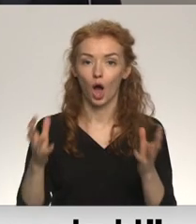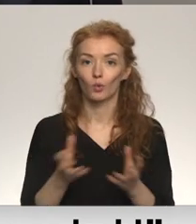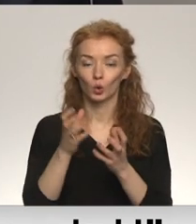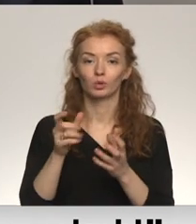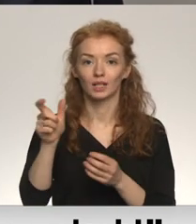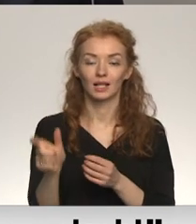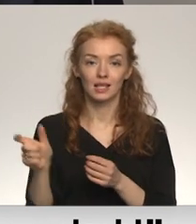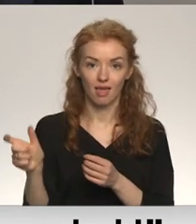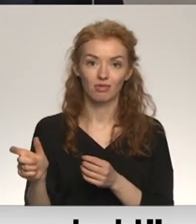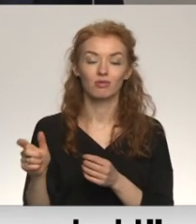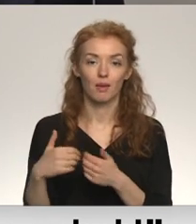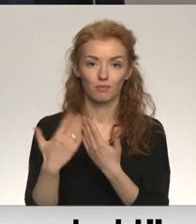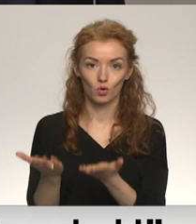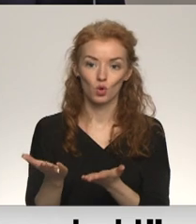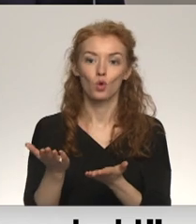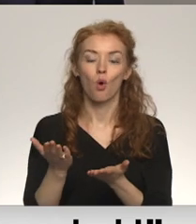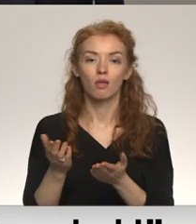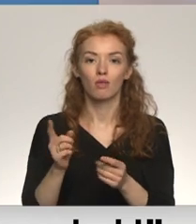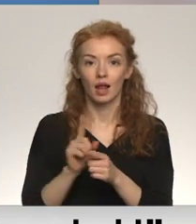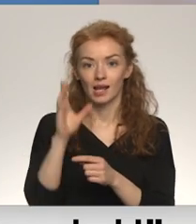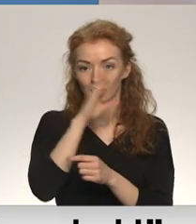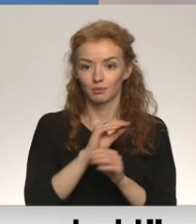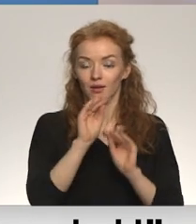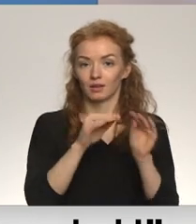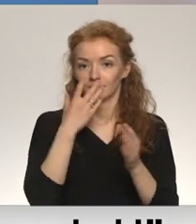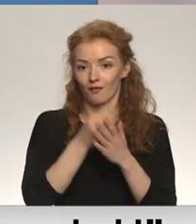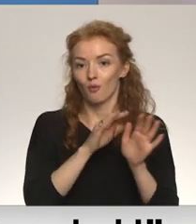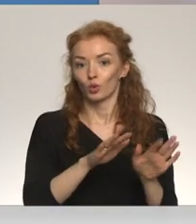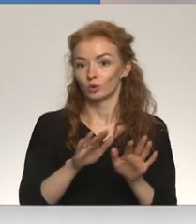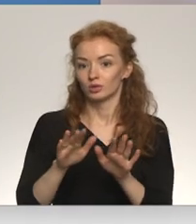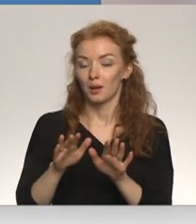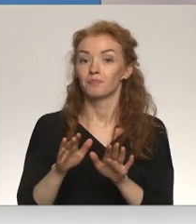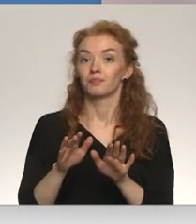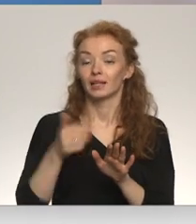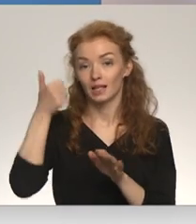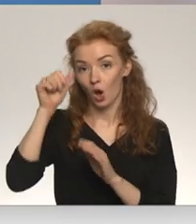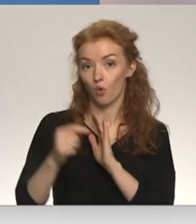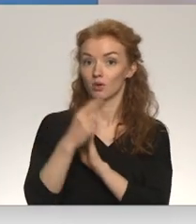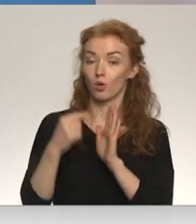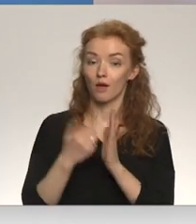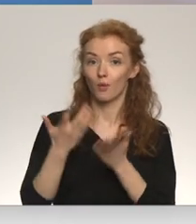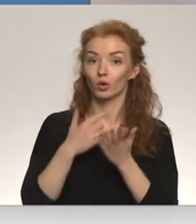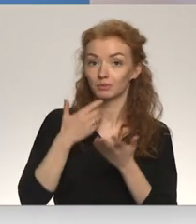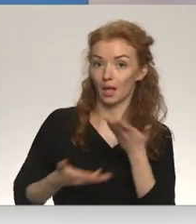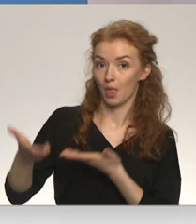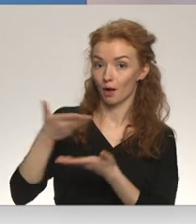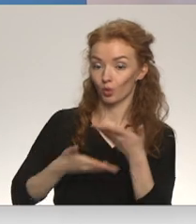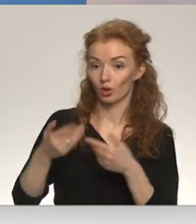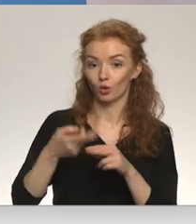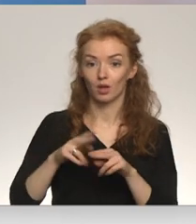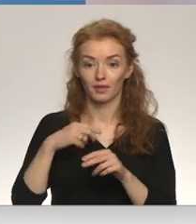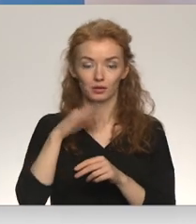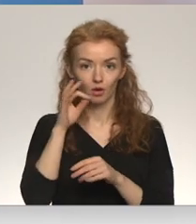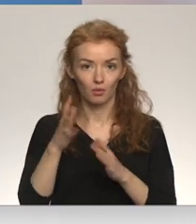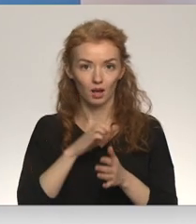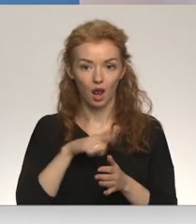klientu darbiem atvēlēta vieta pat kādā muzejā. Viņi uzrunāja, vai es nevēlos tā kā sadarboties ar viņiem, un tad es saku,